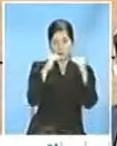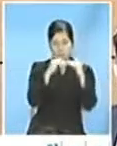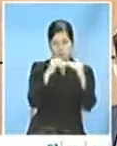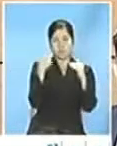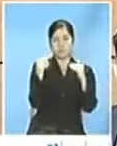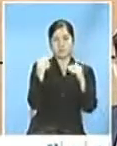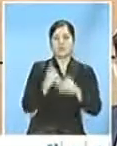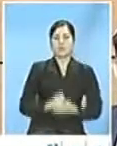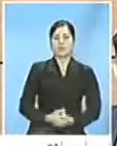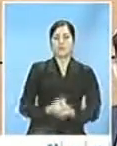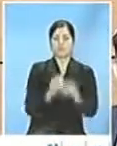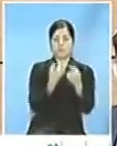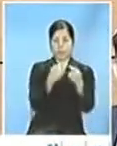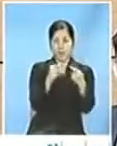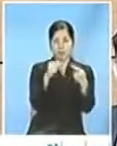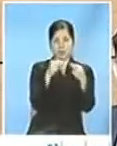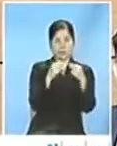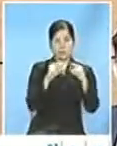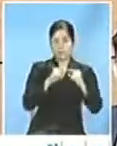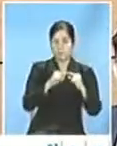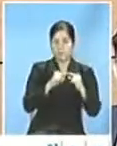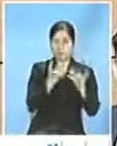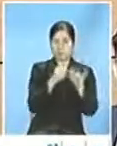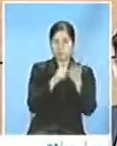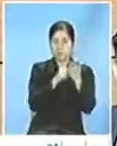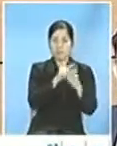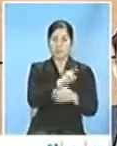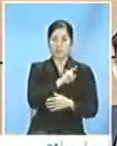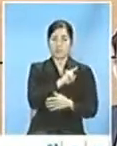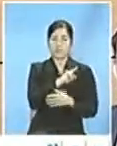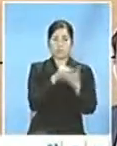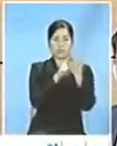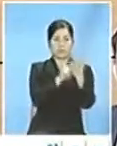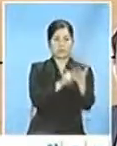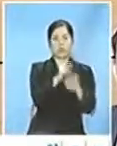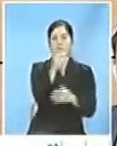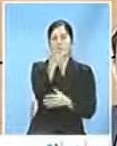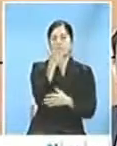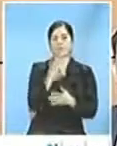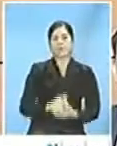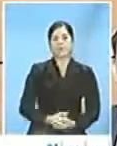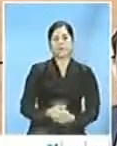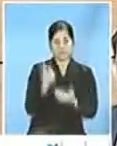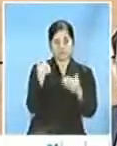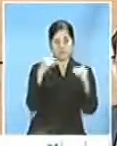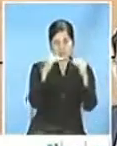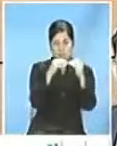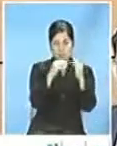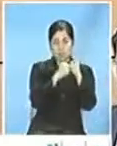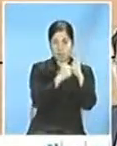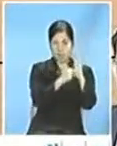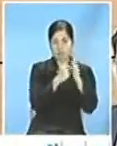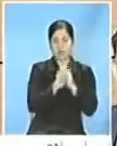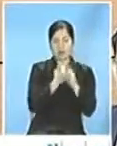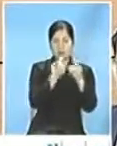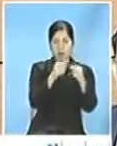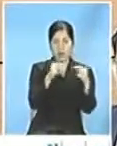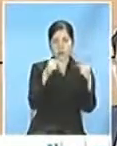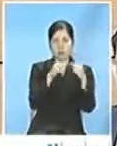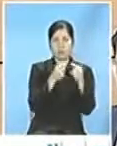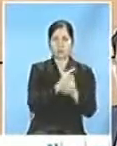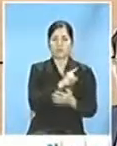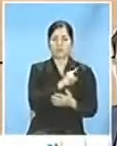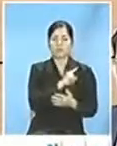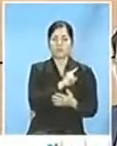แต่ไม่มีหน้าที่เสนอย้ำนะครับมีสิทธิ์เสนอแต่ไม่มีหน้า